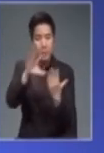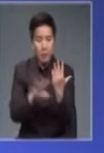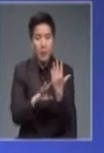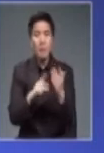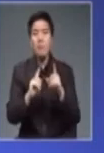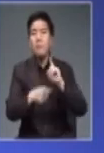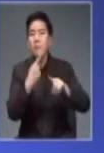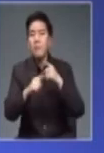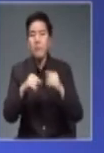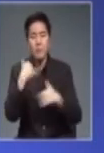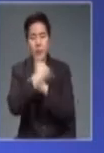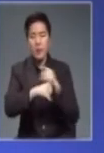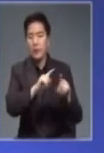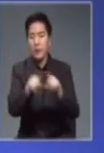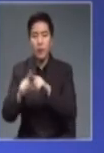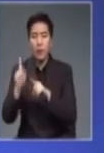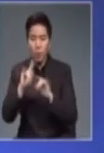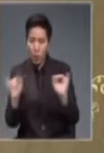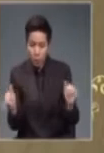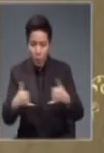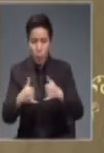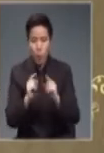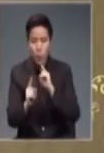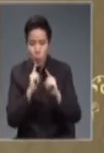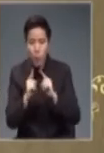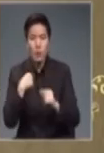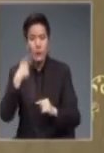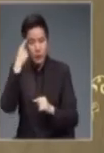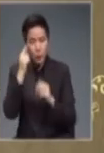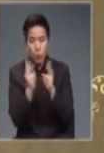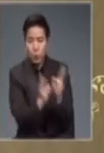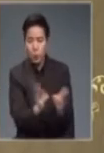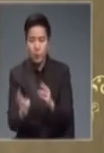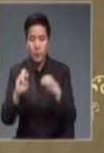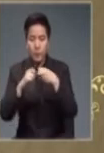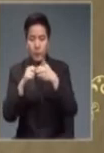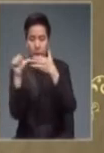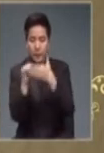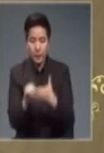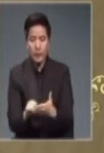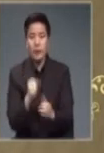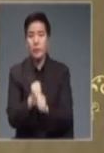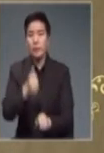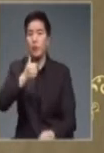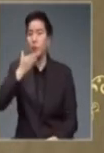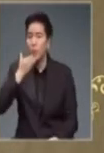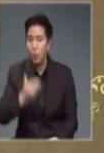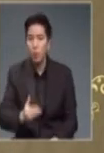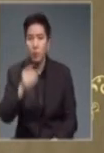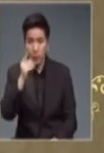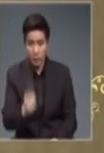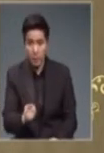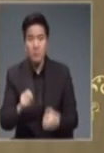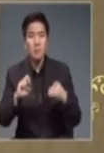ข้าพระทัยอย่างลึกซึ้งถึงแก่นแท้ของมหาวิทยาลัยราชภัฏที่จัดตั้งขึ้นเพื่อให้เป็นแหล่งผลิตครูที่มีคุณภา